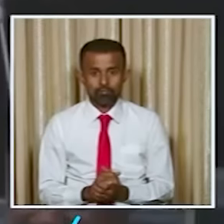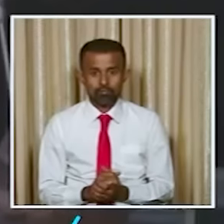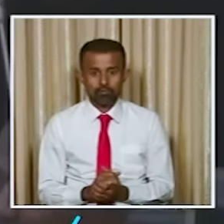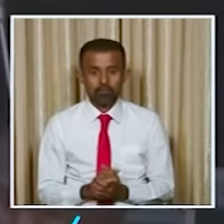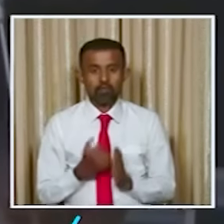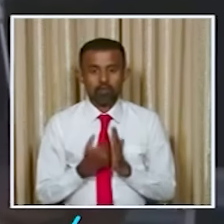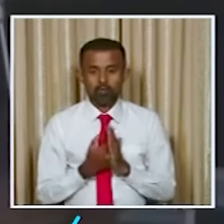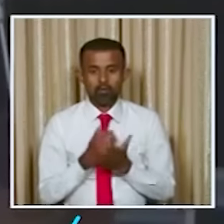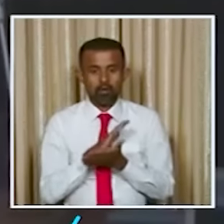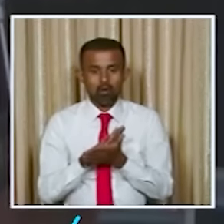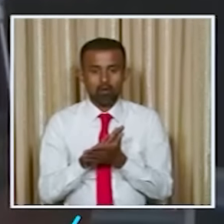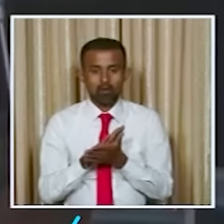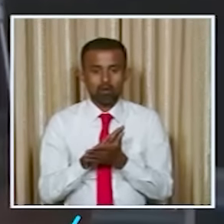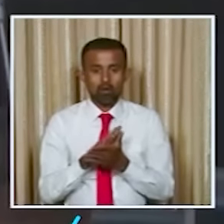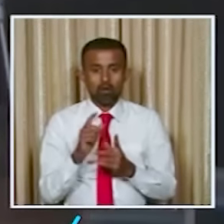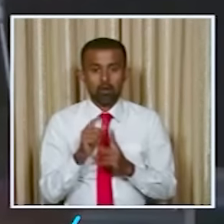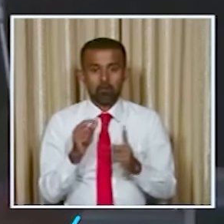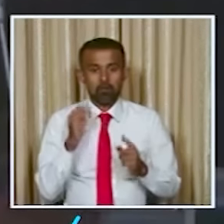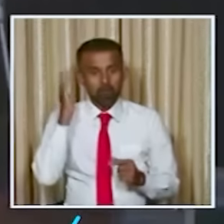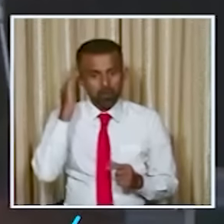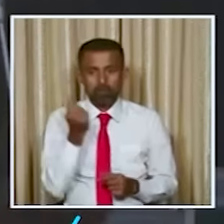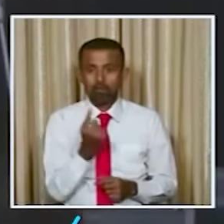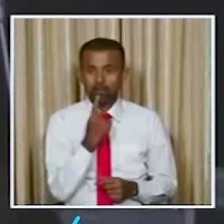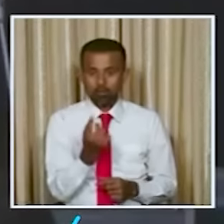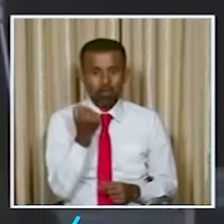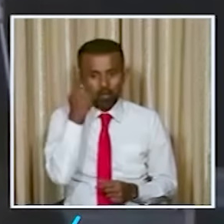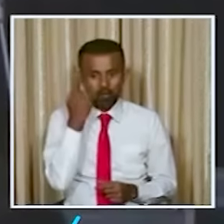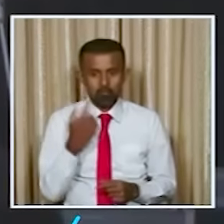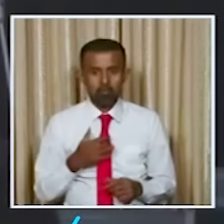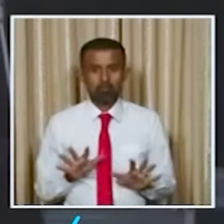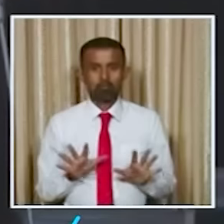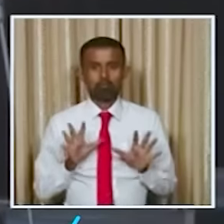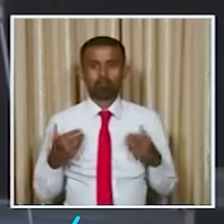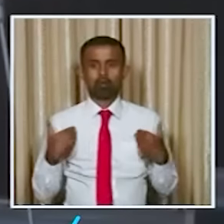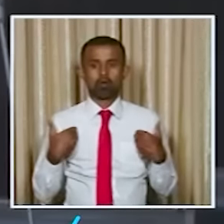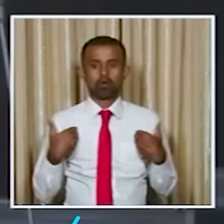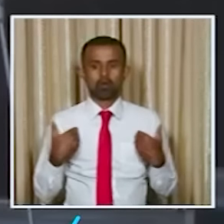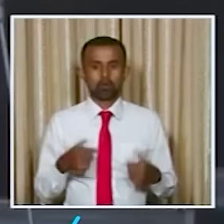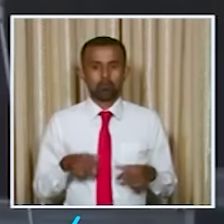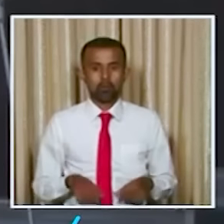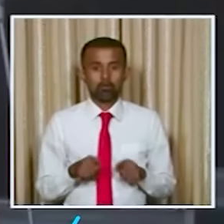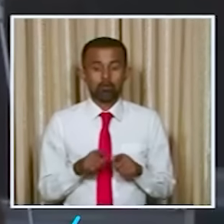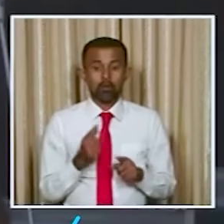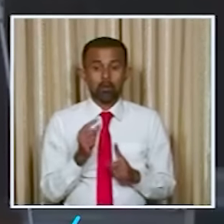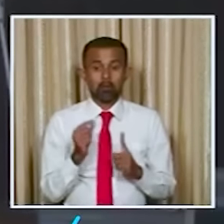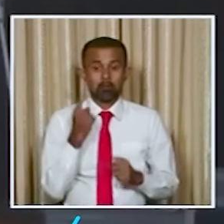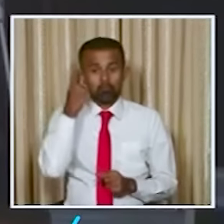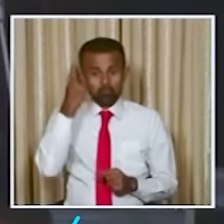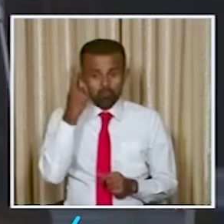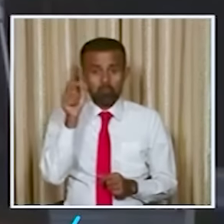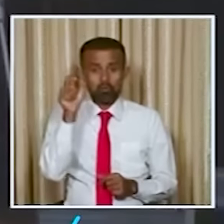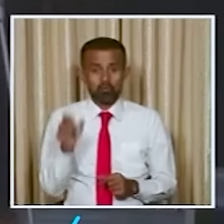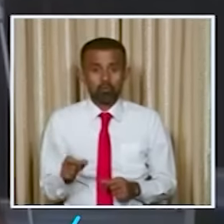ගරු හරිණි මන්ත්‍රීතුමිය කියන කාරණය මට පුදුමයි. මේ වගේ උගත් මන්ත්‍රීතුමියකුත්